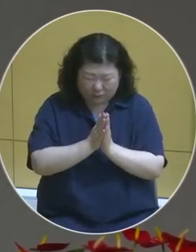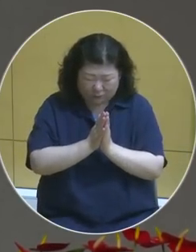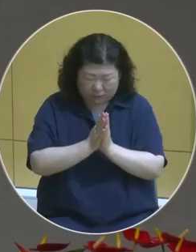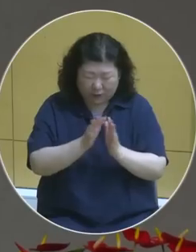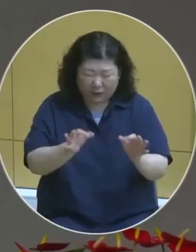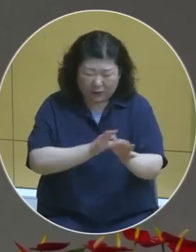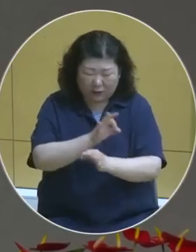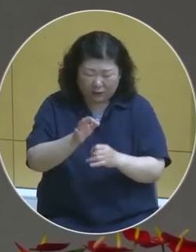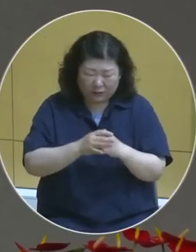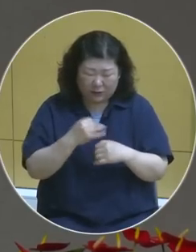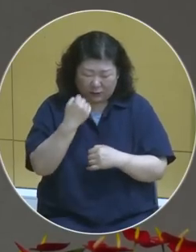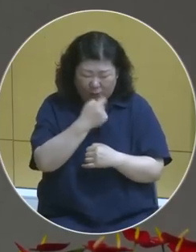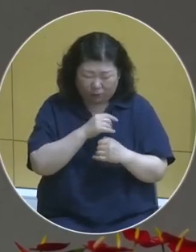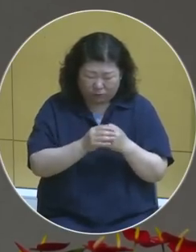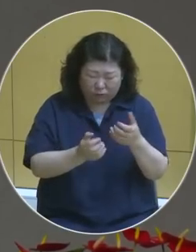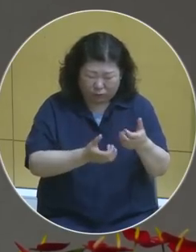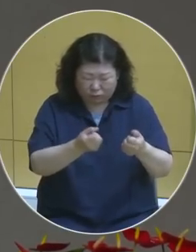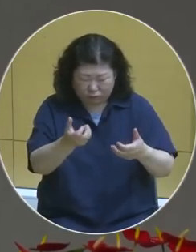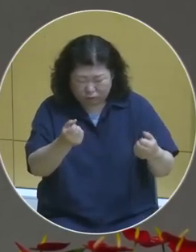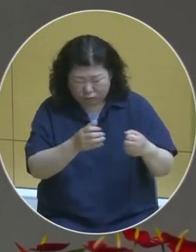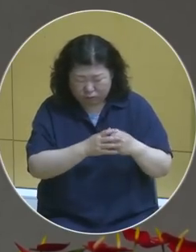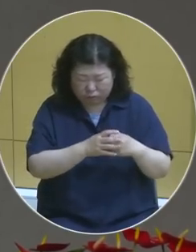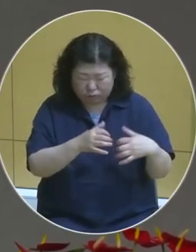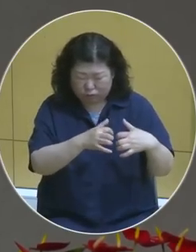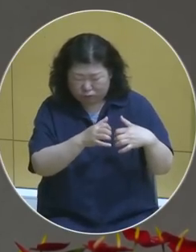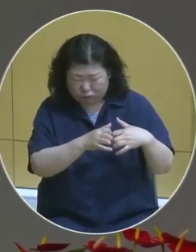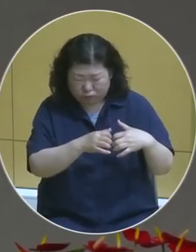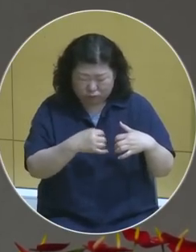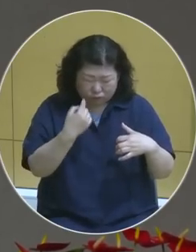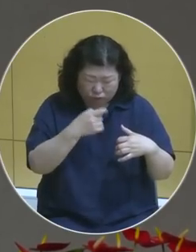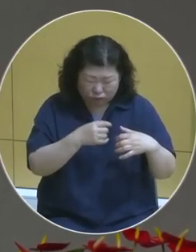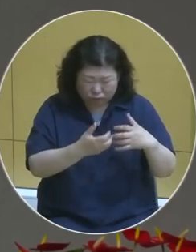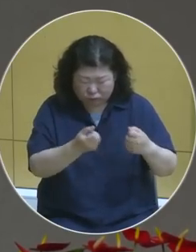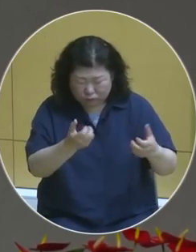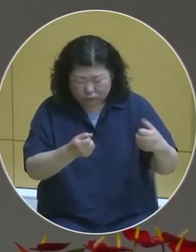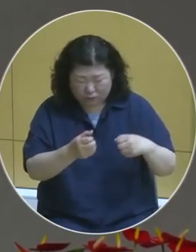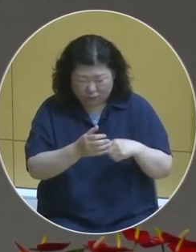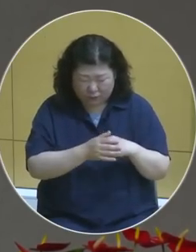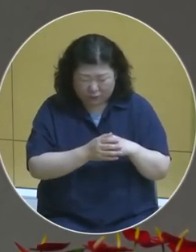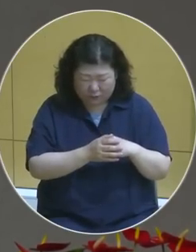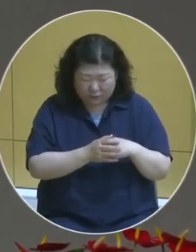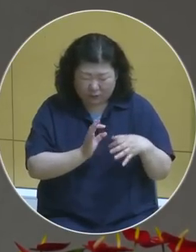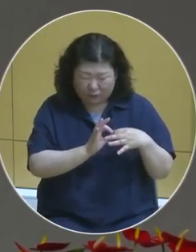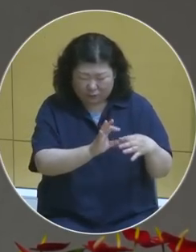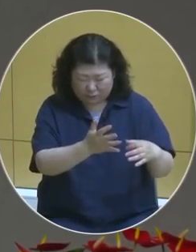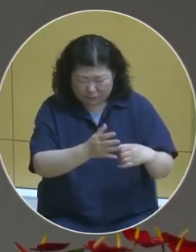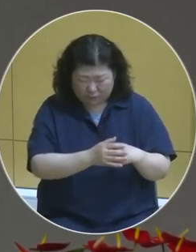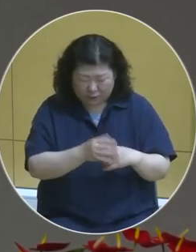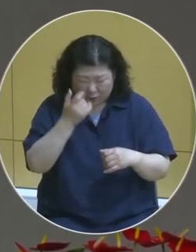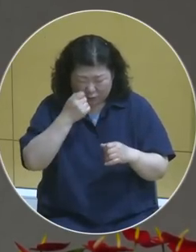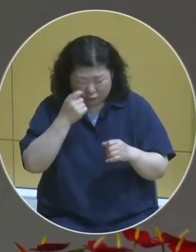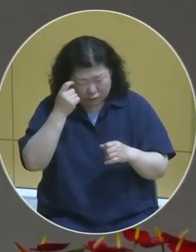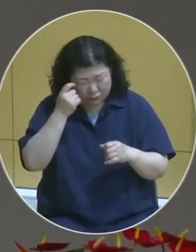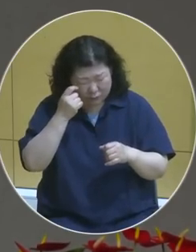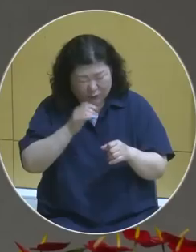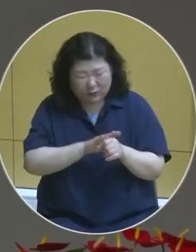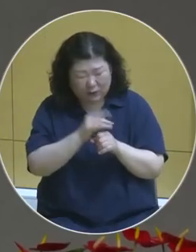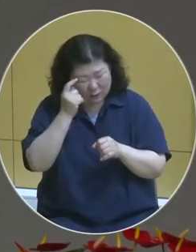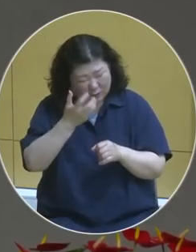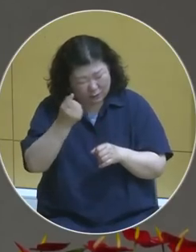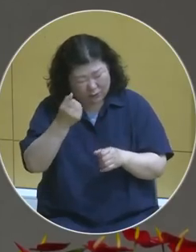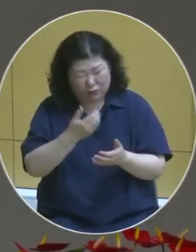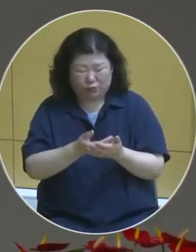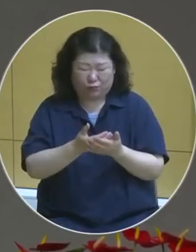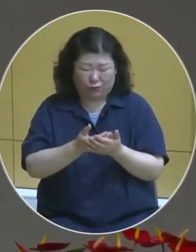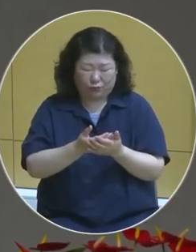논리로 분쟁이 끊이질 않고 있습니다. 불쌍히 여기시고 저희는 아무 힘이 없습니다. 그러나 말씀을 붙들고